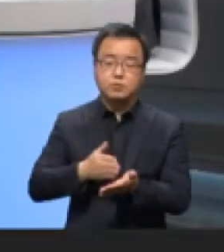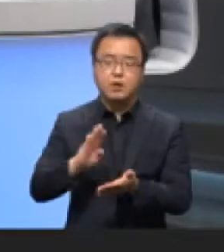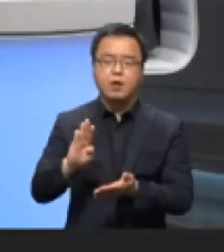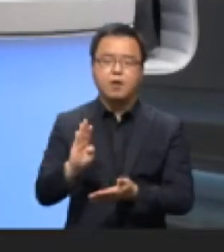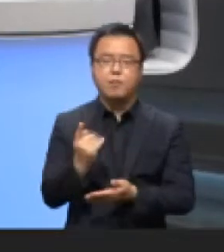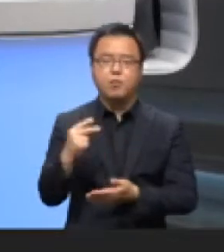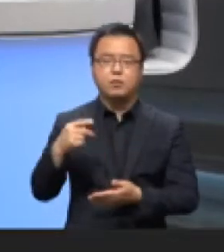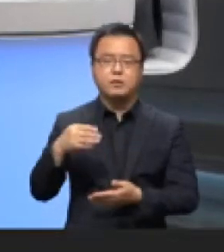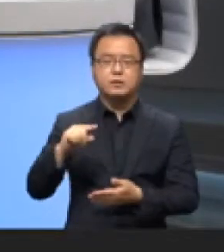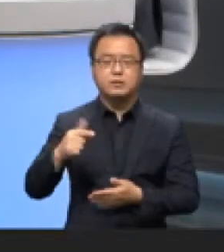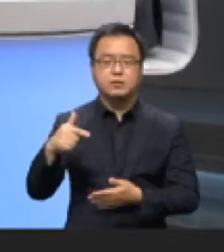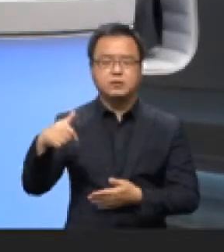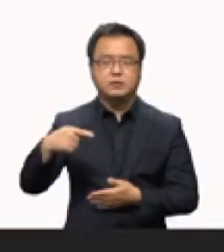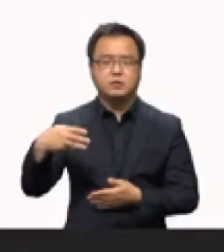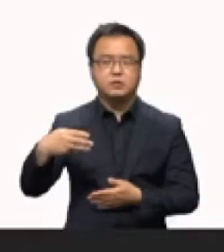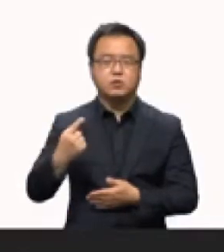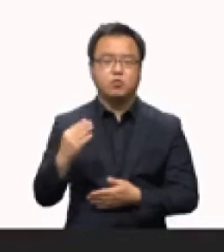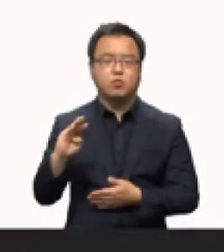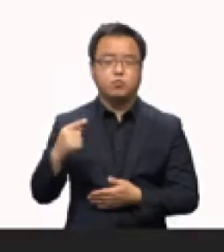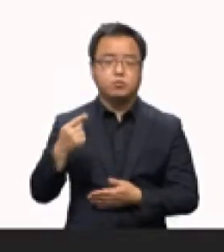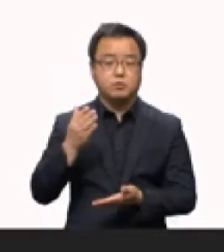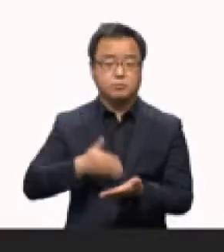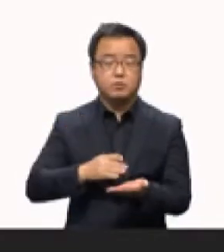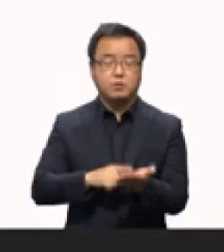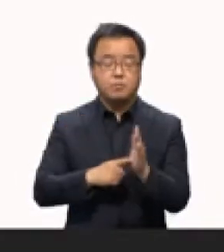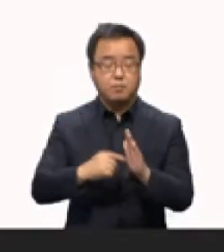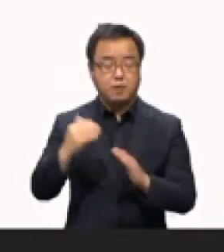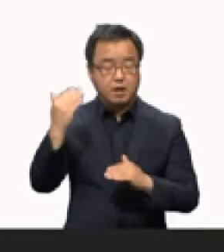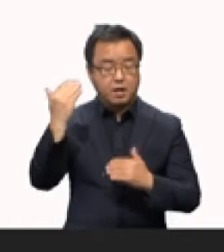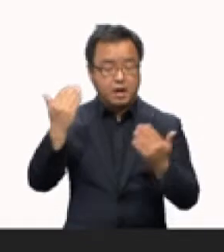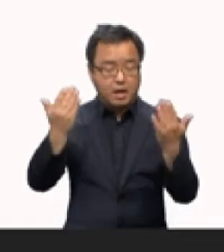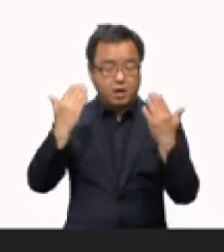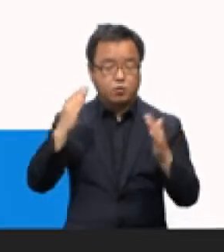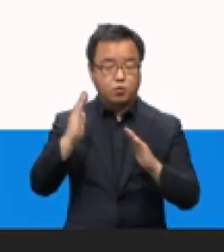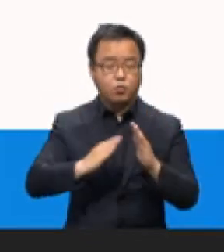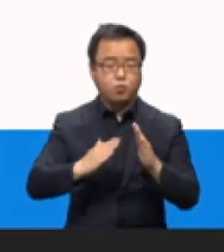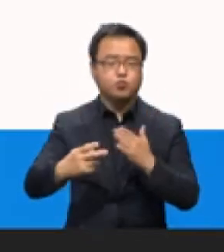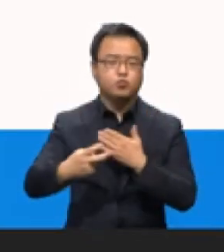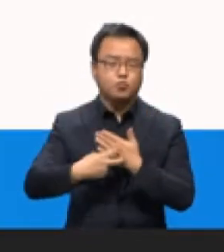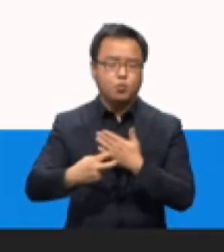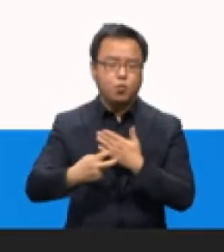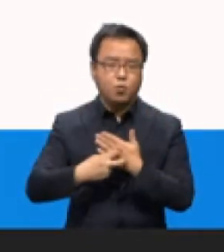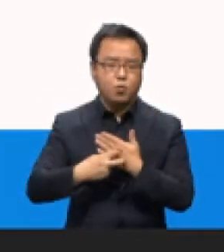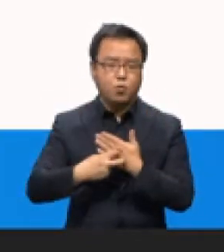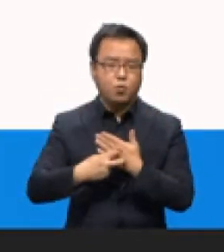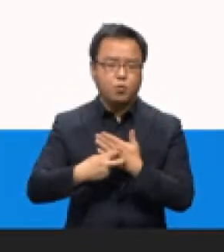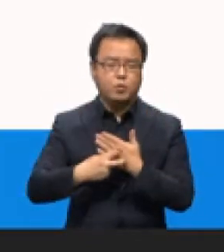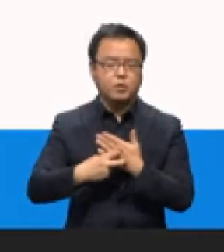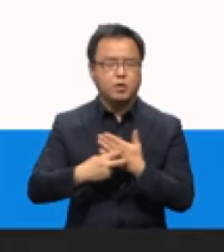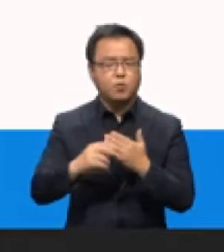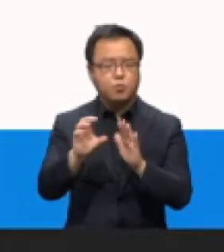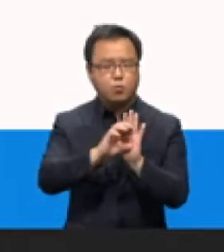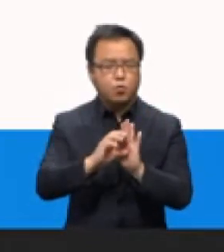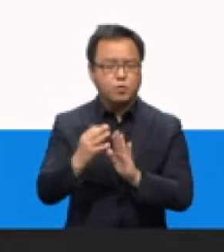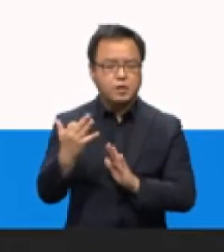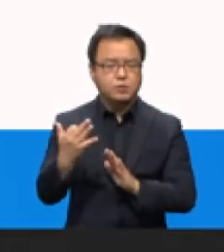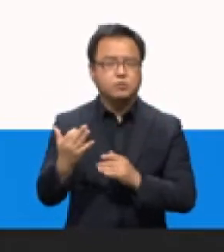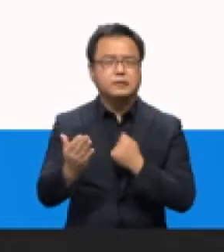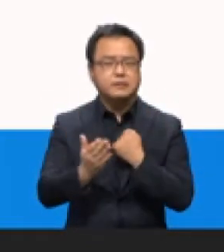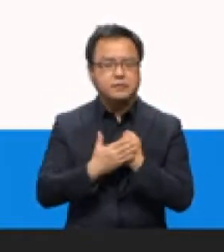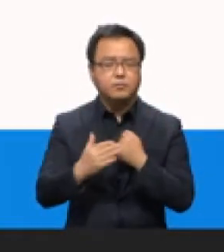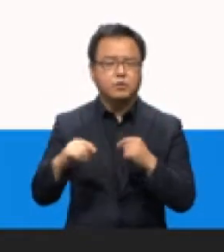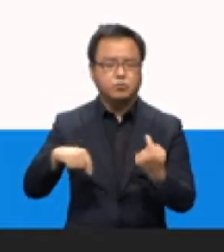글로브의 보도 내용입니다. 이 학교의 공중보건 시스템이 코로나19 때문에 제대로 작동하지 못하면서 생긴